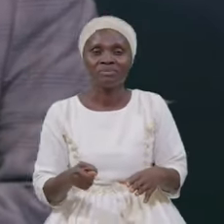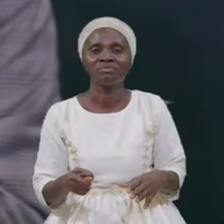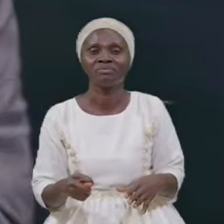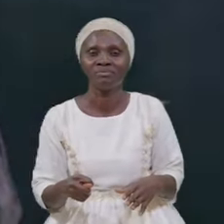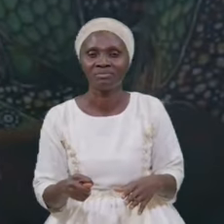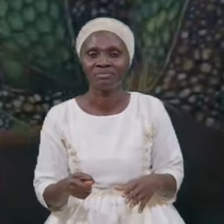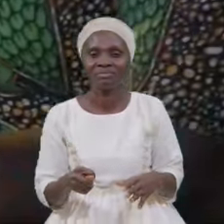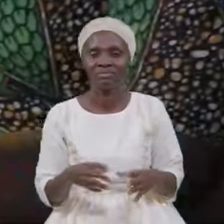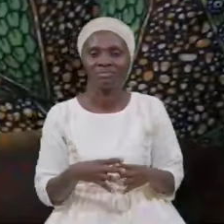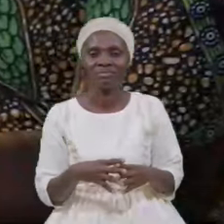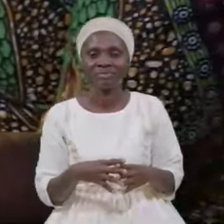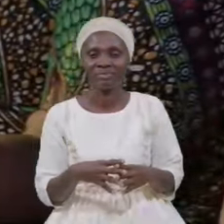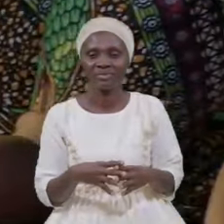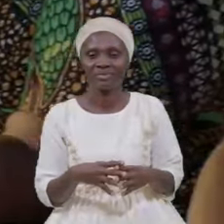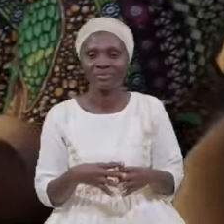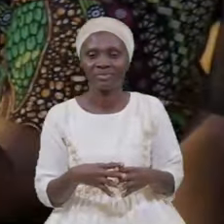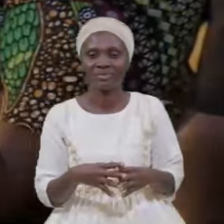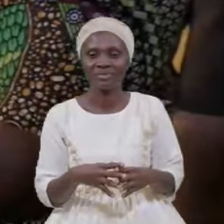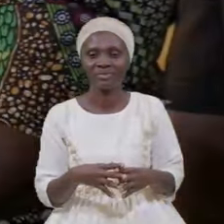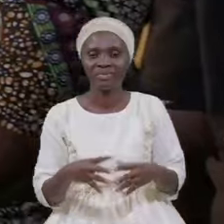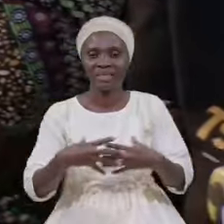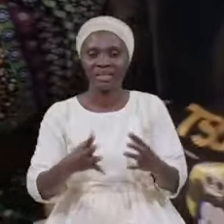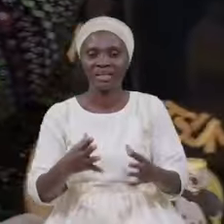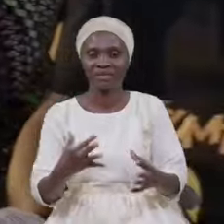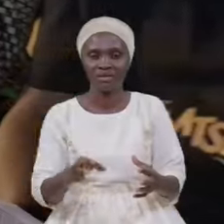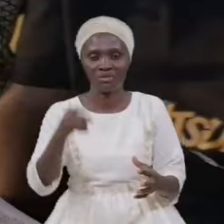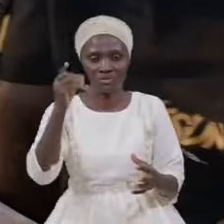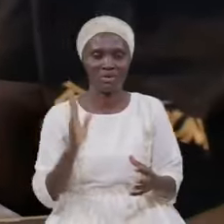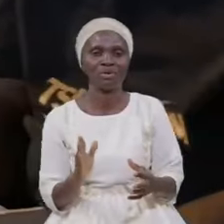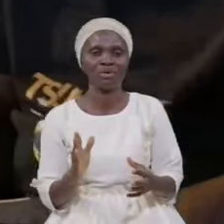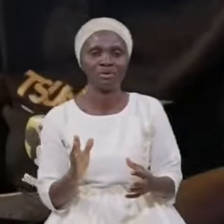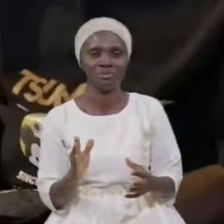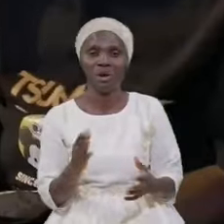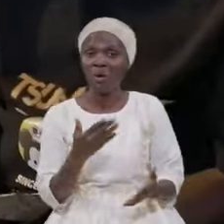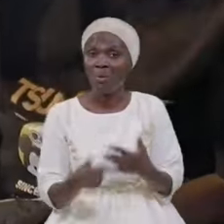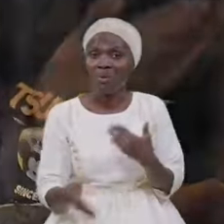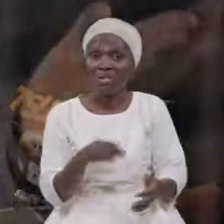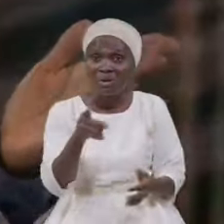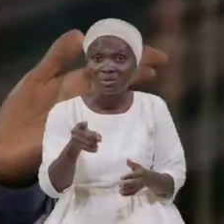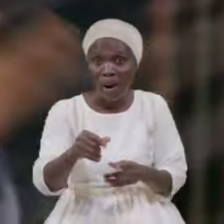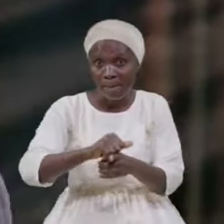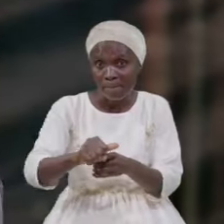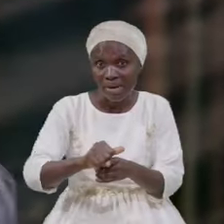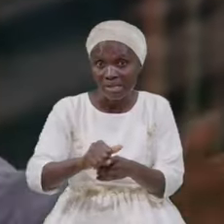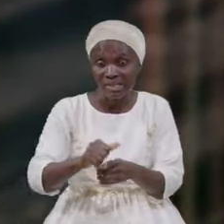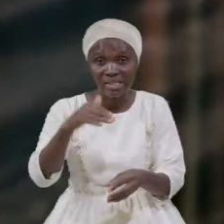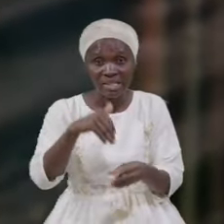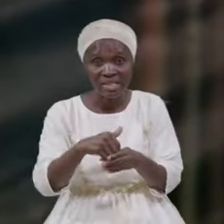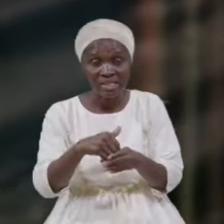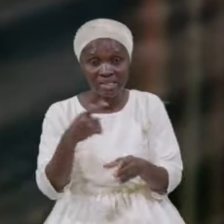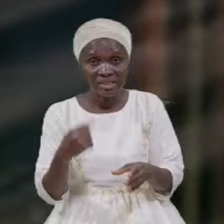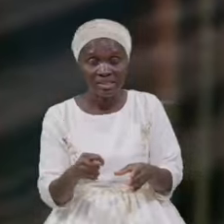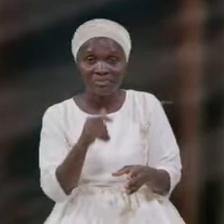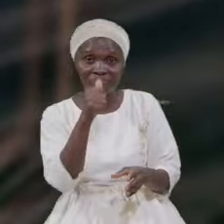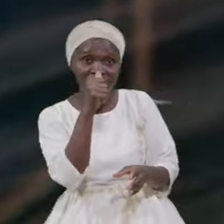je serai là. Tout ce que je fais en secret, tout est noté. Et ce jour-là, à